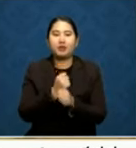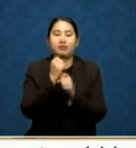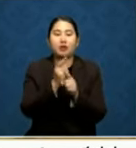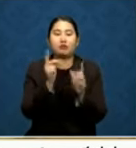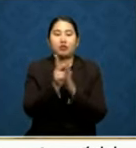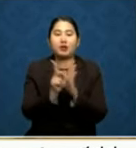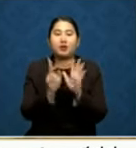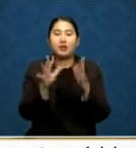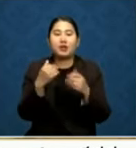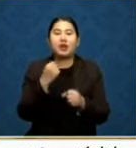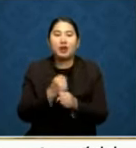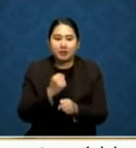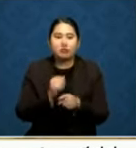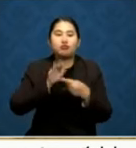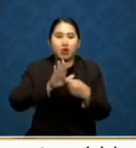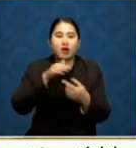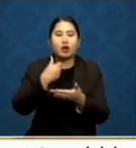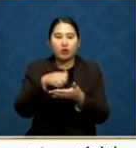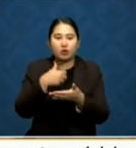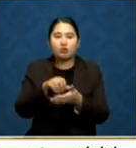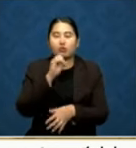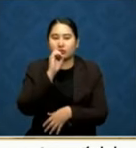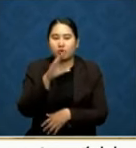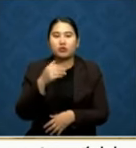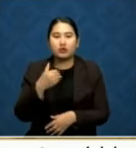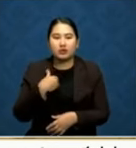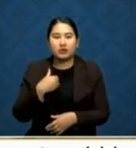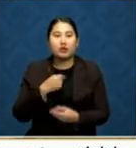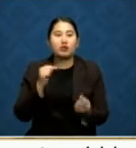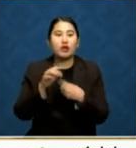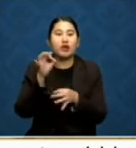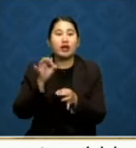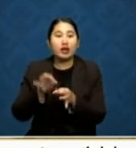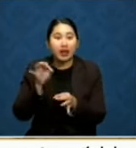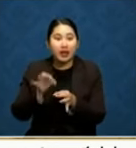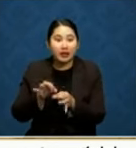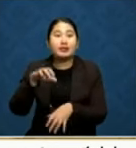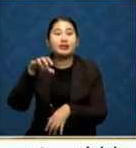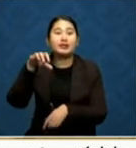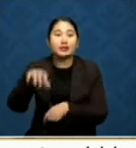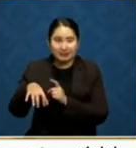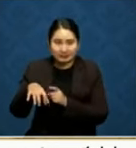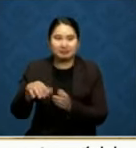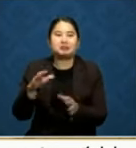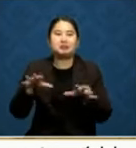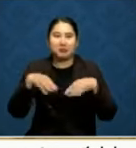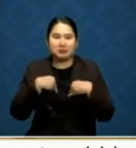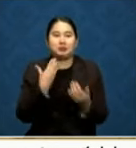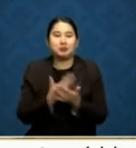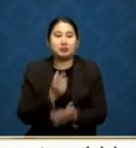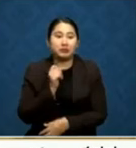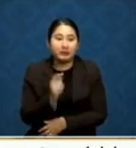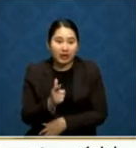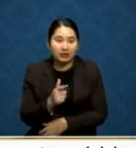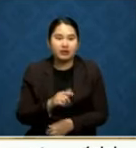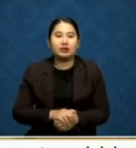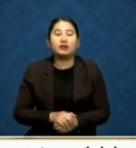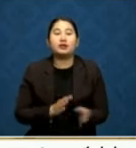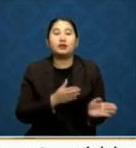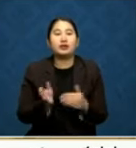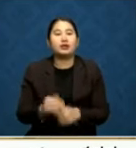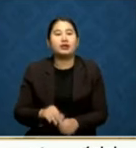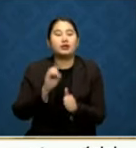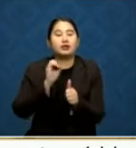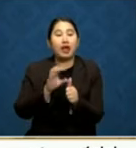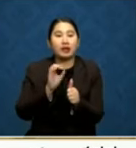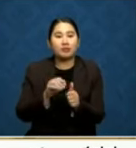ใหายท่านกทำ President Case ขึนมาครั้งแกแล้วที่ธนาคารพานิ แ่งหนง ต้องยอมจ่ายอีกมารถการที่โ Magazine เสล